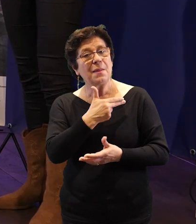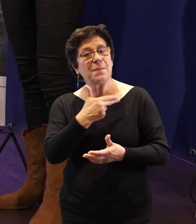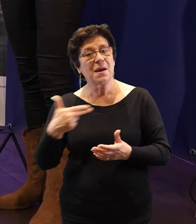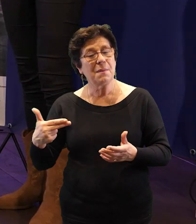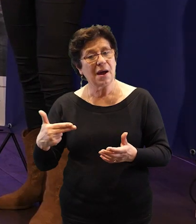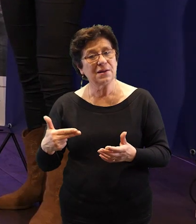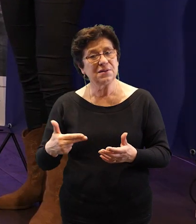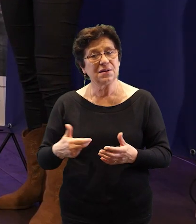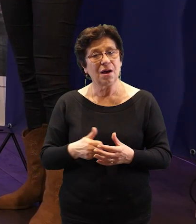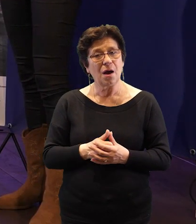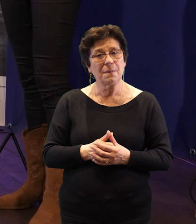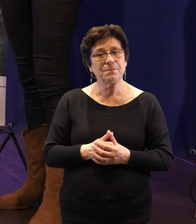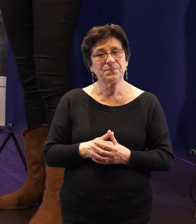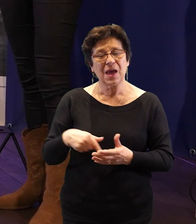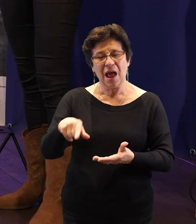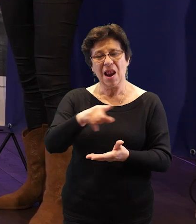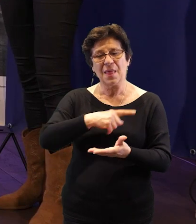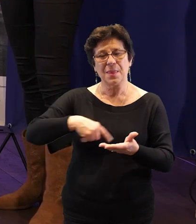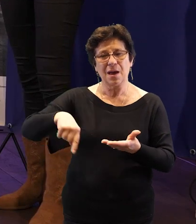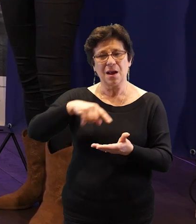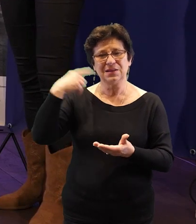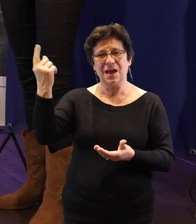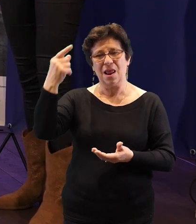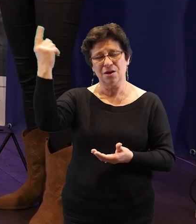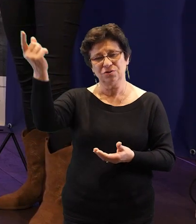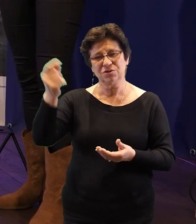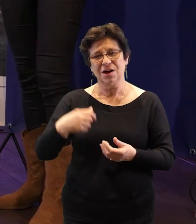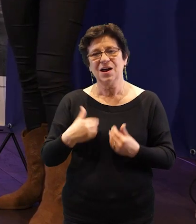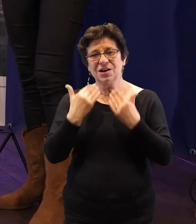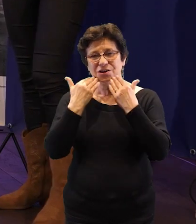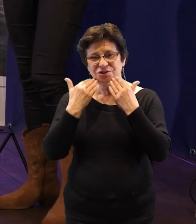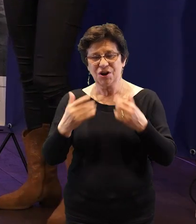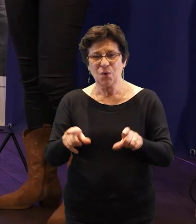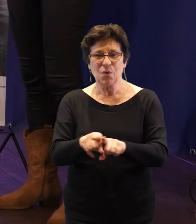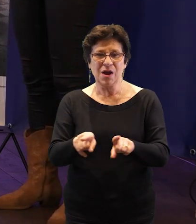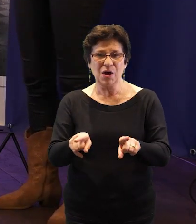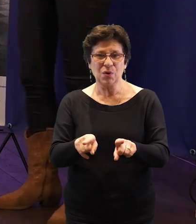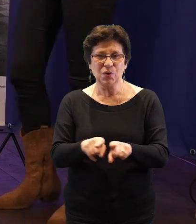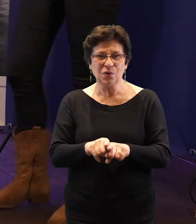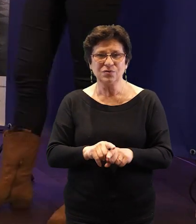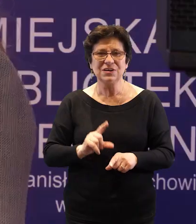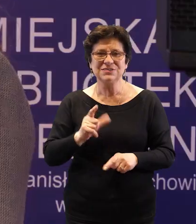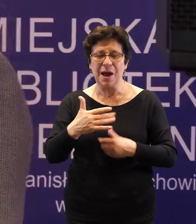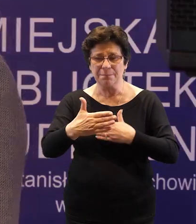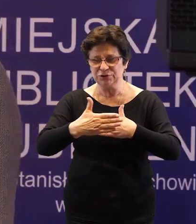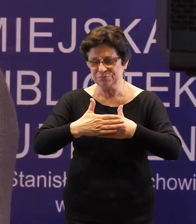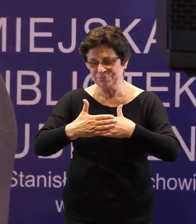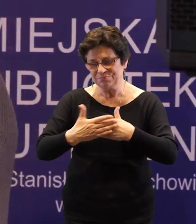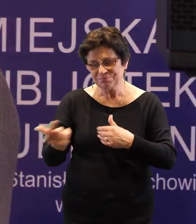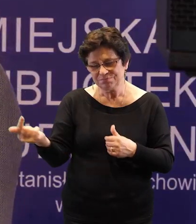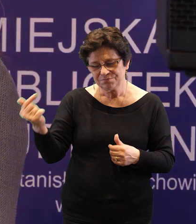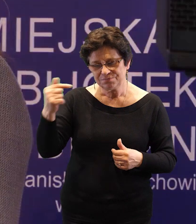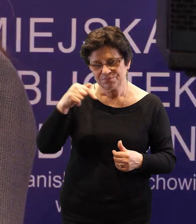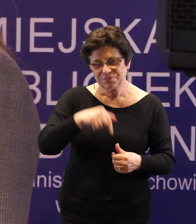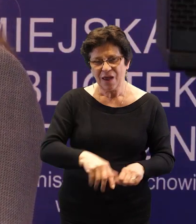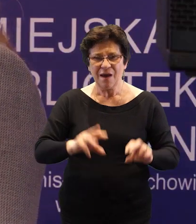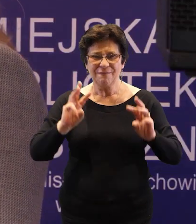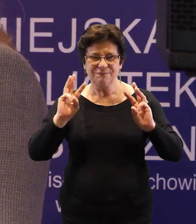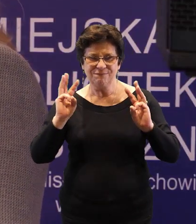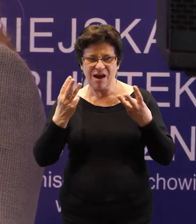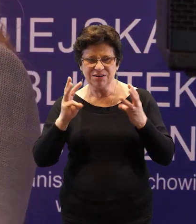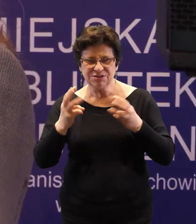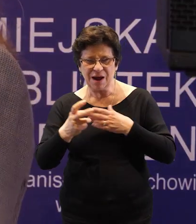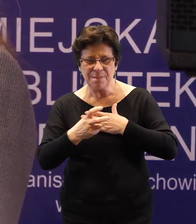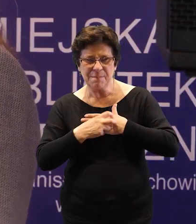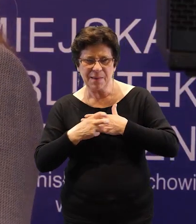chociażby osławionych latających talerzy. Dziękuję również za przybliżenie tego warsztatu